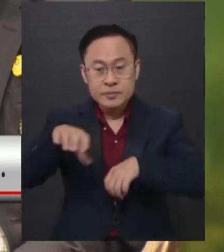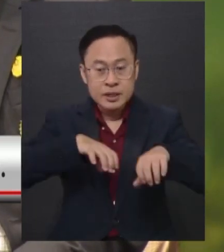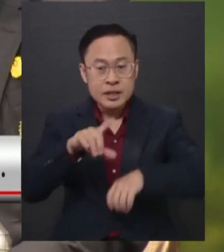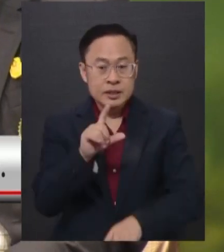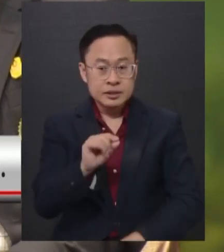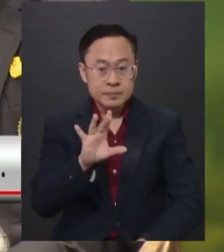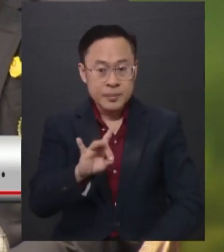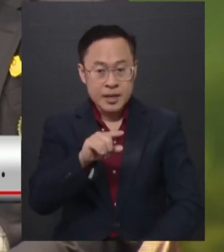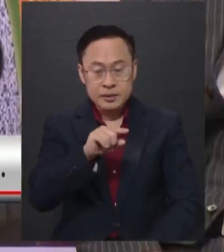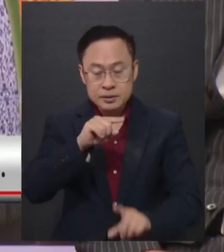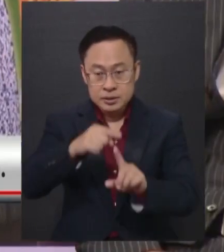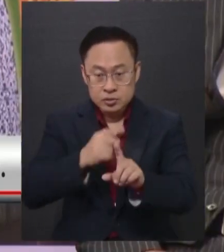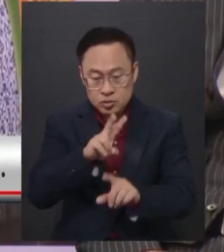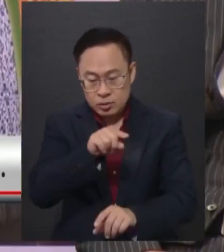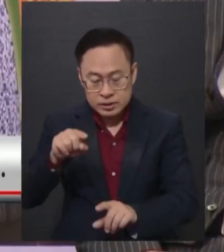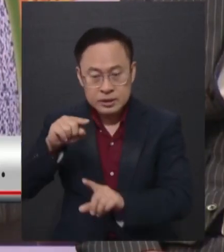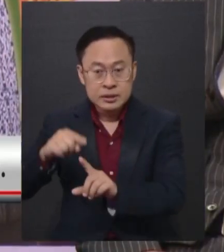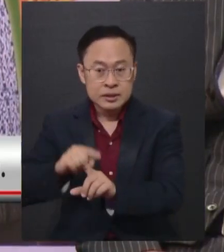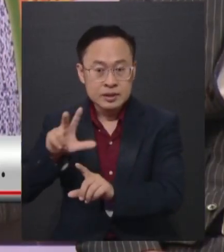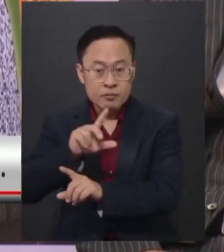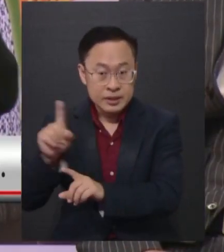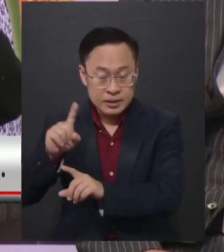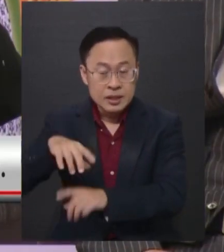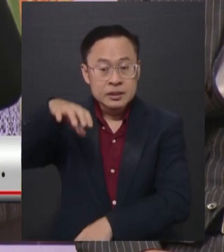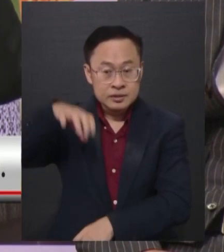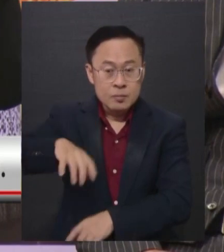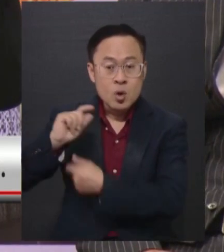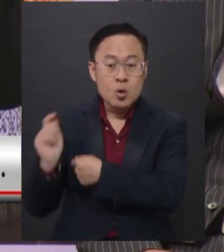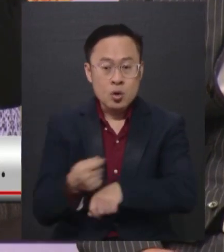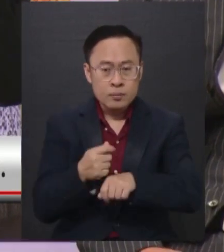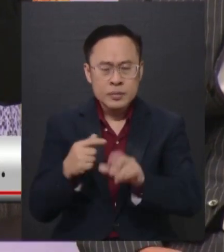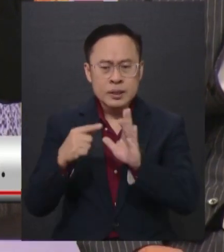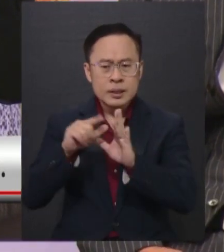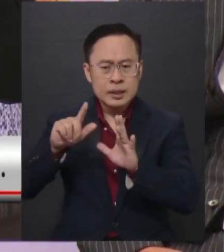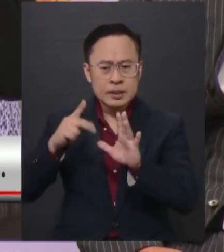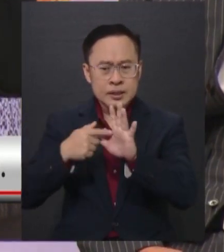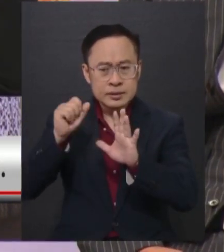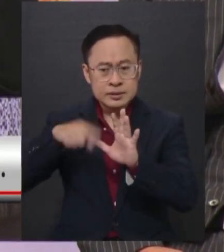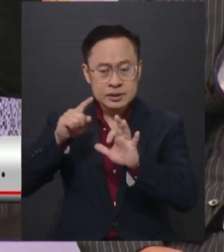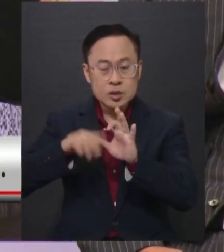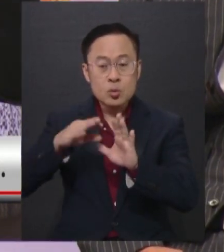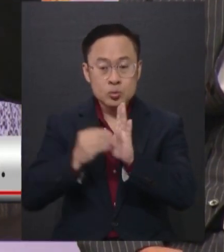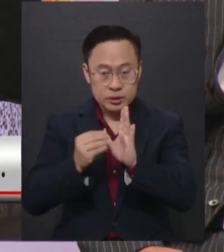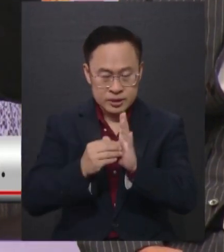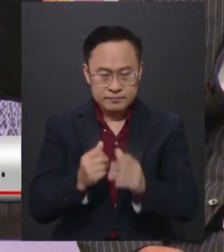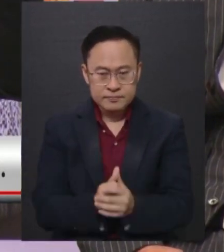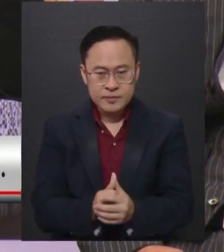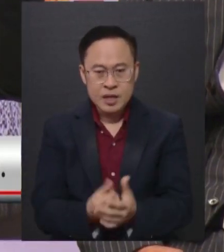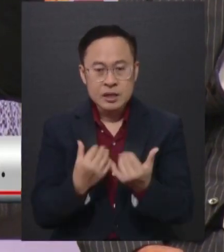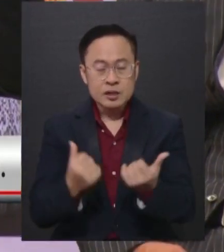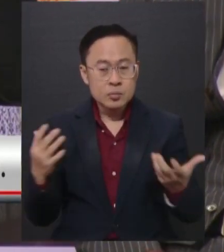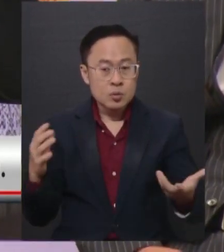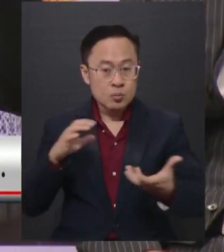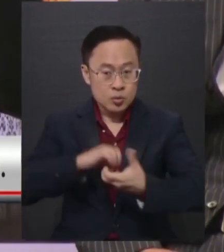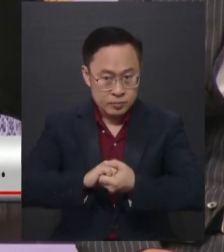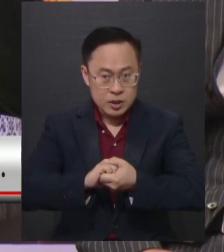ภาพันธ์ถึง1มีนาคมนะครับที่สนามกอล์ฟเลกาซี่กอล์ฟคลับกรุงเทพมหานครครับรายการนี้ครับนับเป็นการสานต่อความสัมพันธ์ไทย